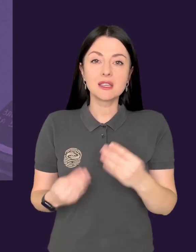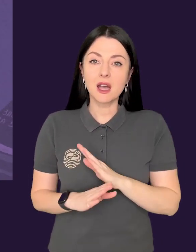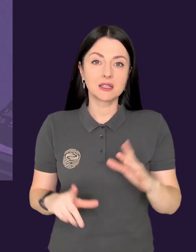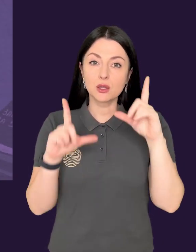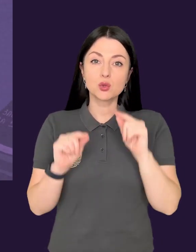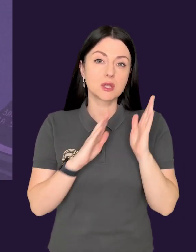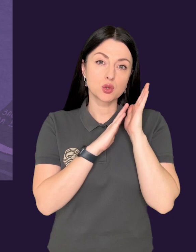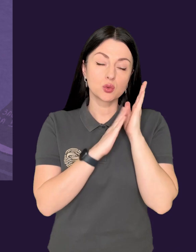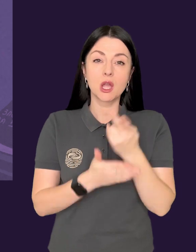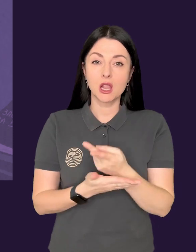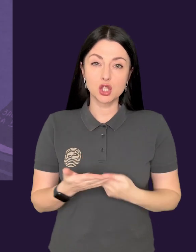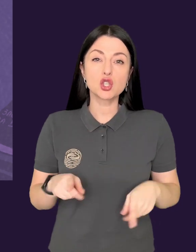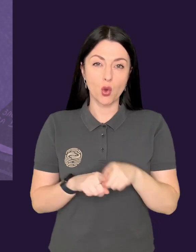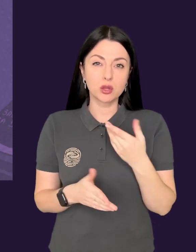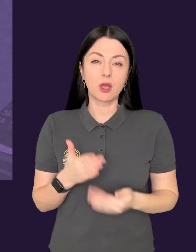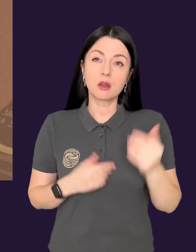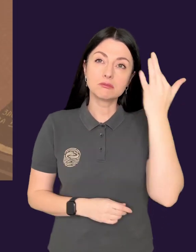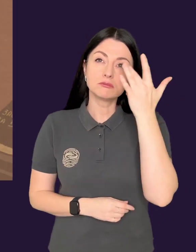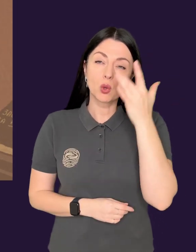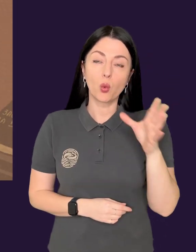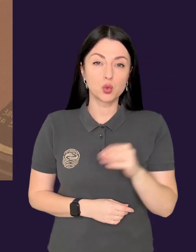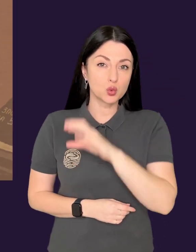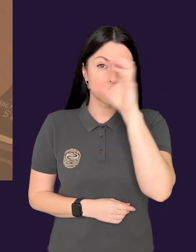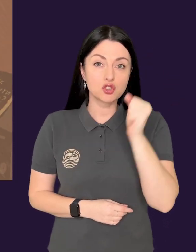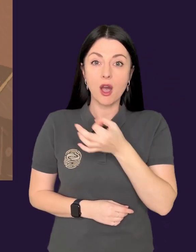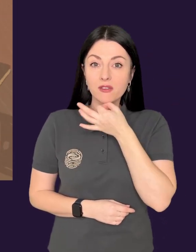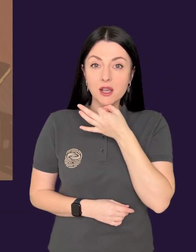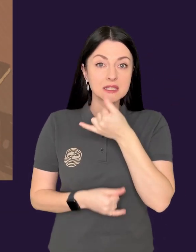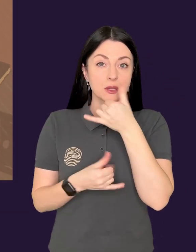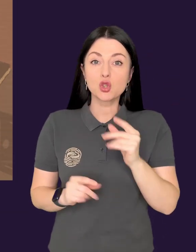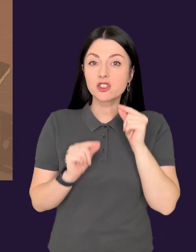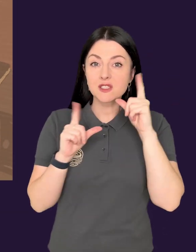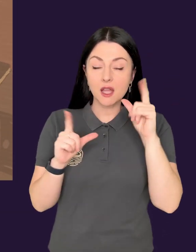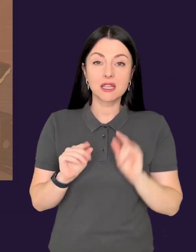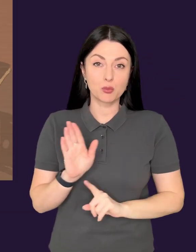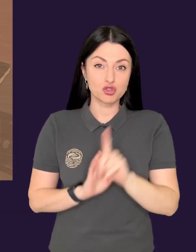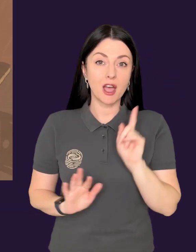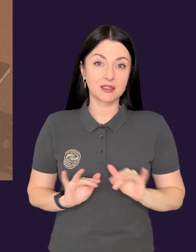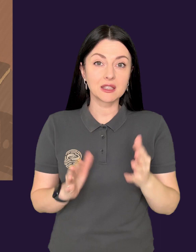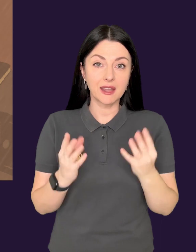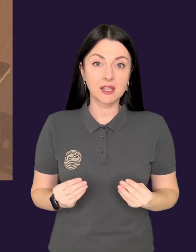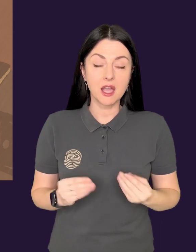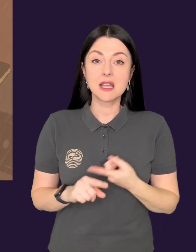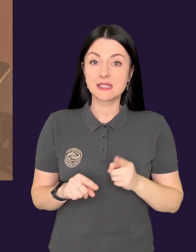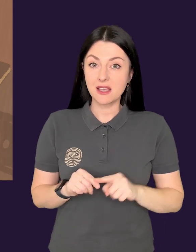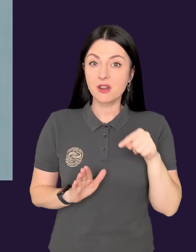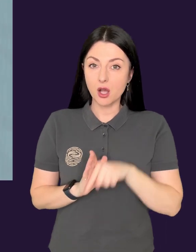заснути. Лежиш отак всю ніч. А вранці не можеш встати і почати день. Це вказує на сильний